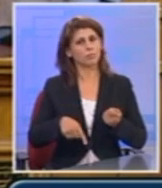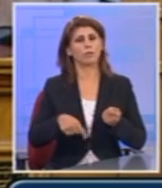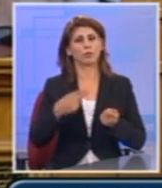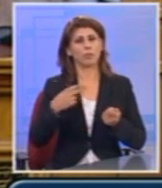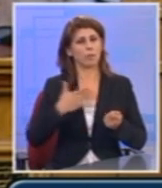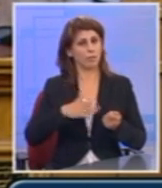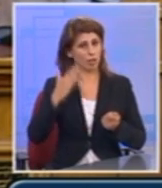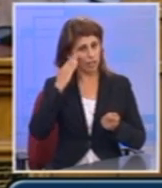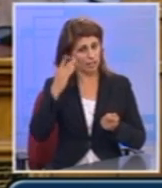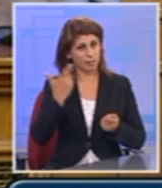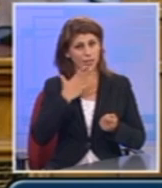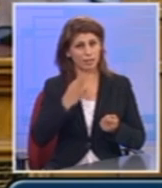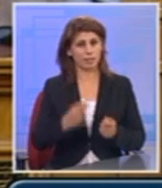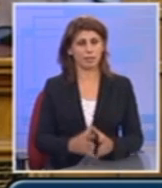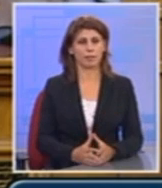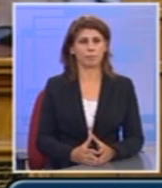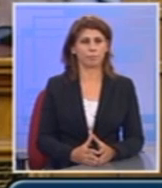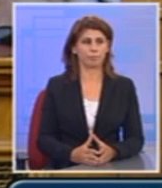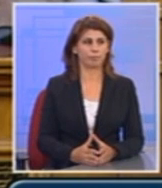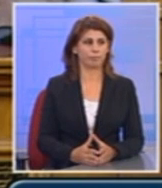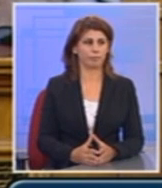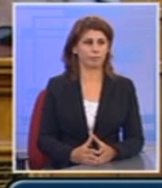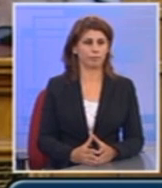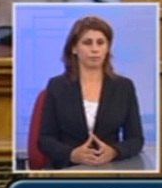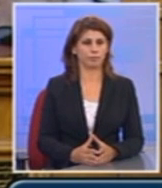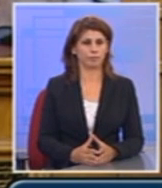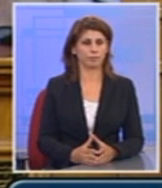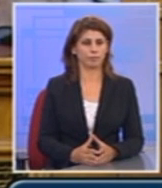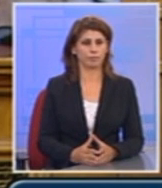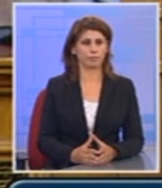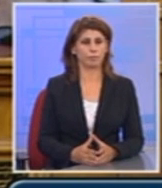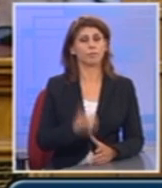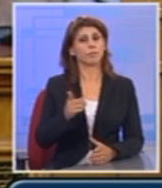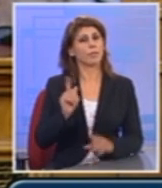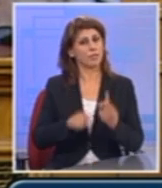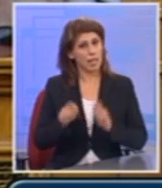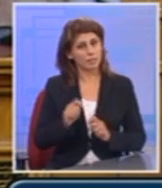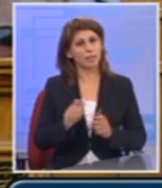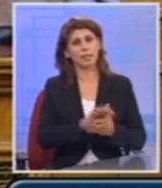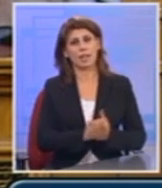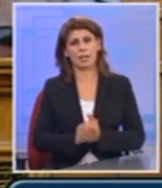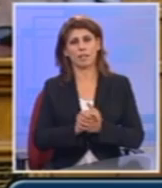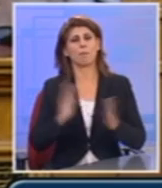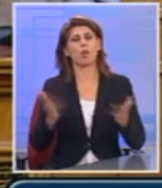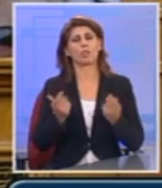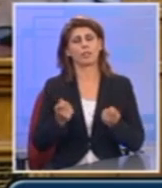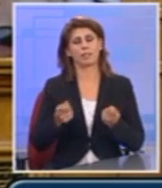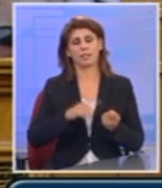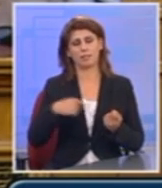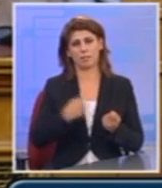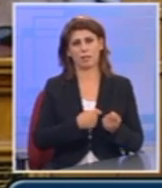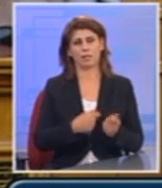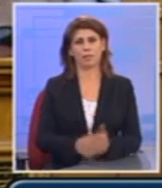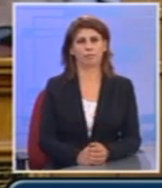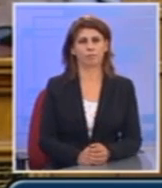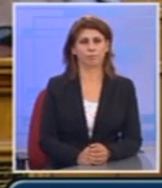χαιρετήσω διότι δημιουργήθηκαν και ήταν αλληλέγγυες με ότι γίνεται στην ισπανία